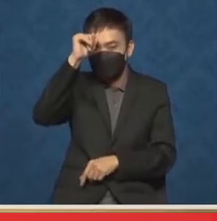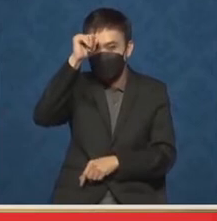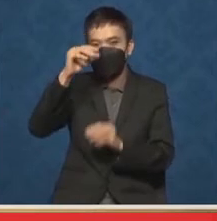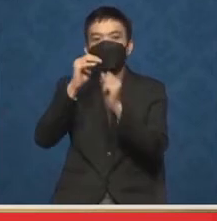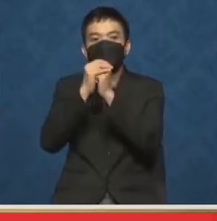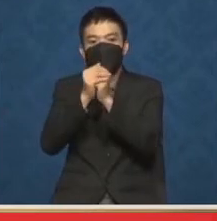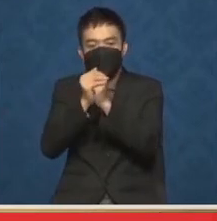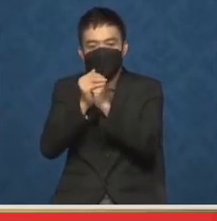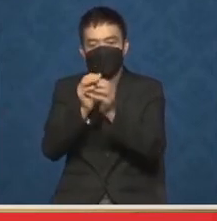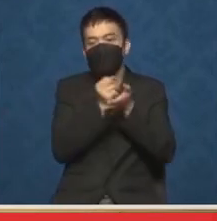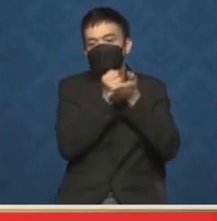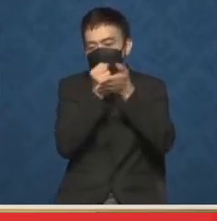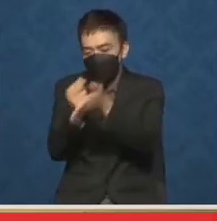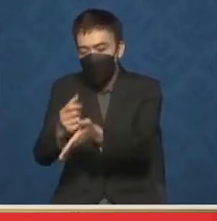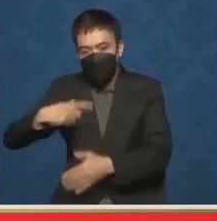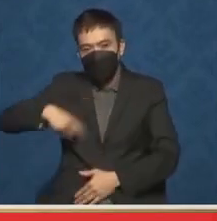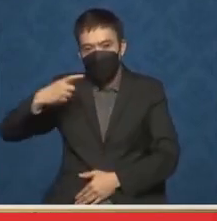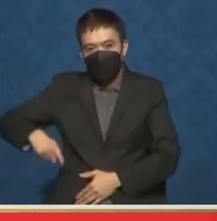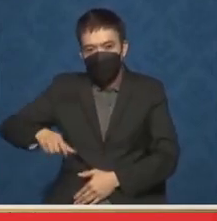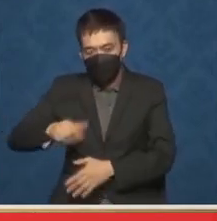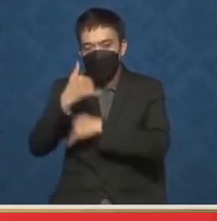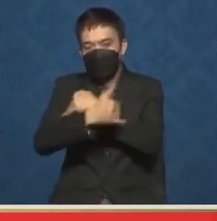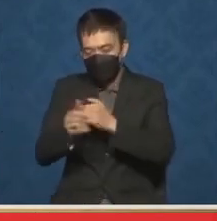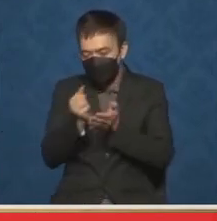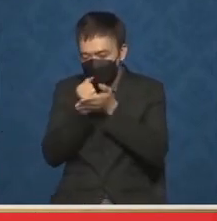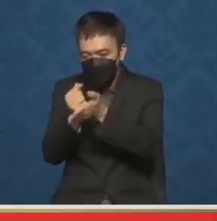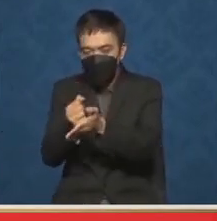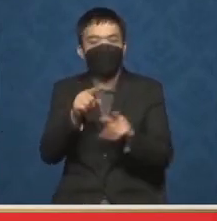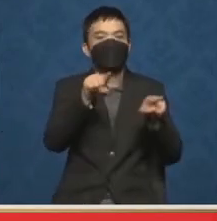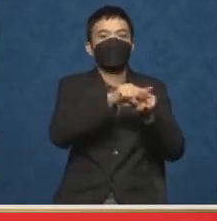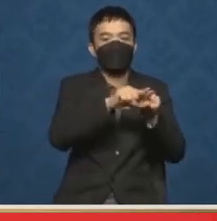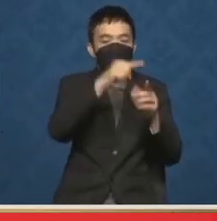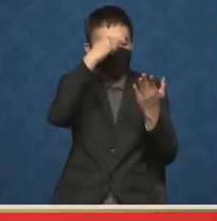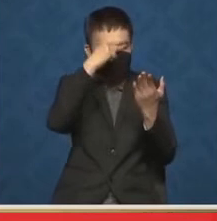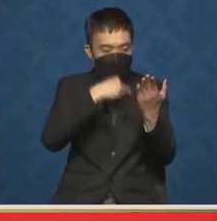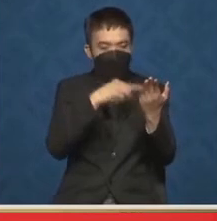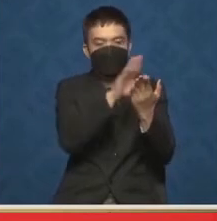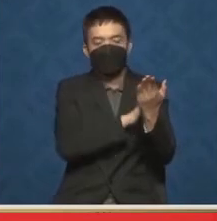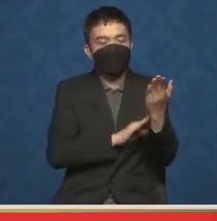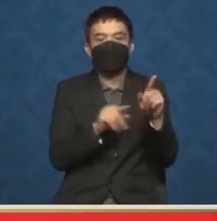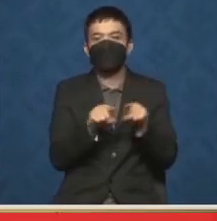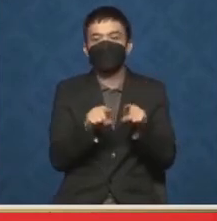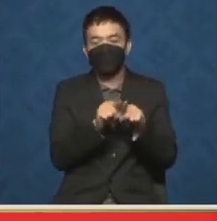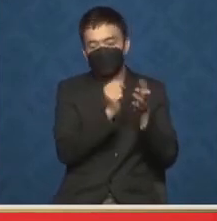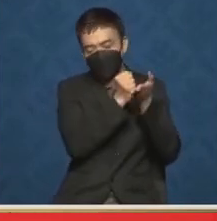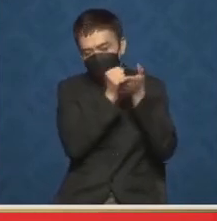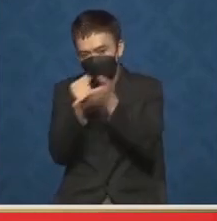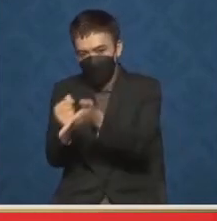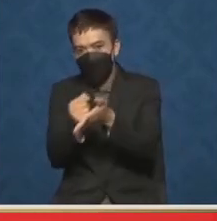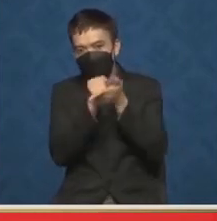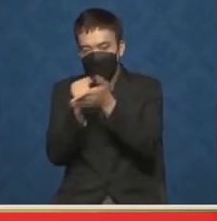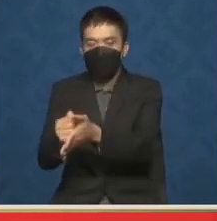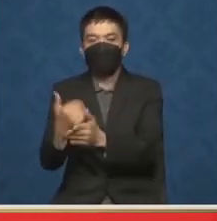สอาินมาเราเองกไดรคขาง pogมาตั้งแต่ก่อนที่จะเดินทางไป